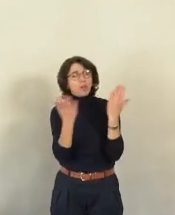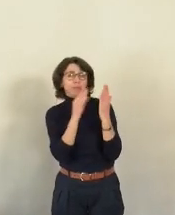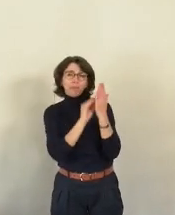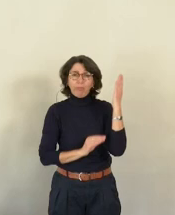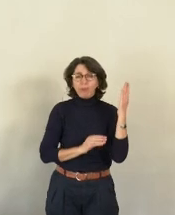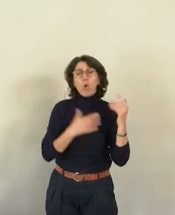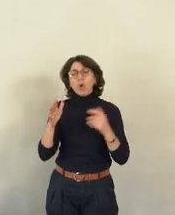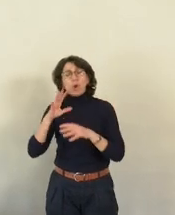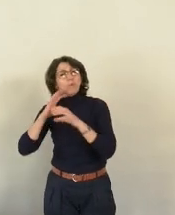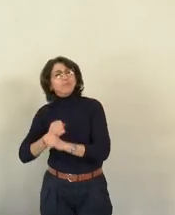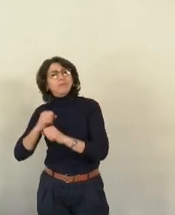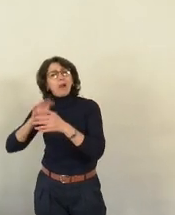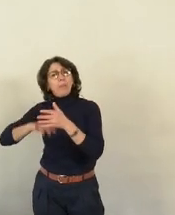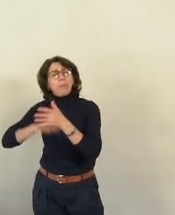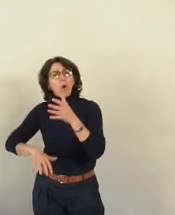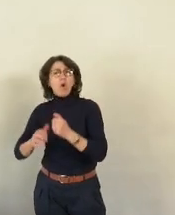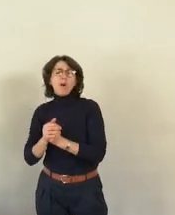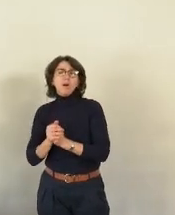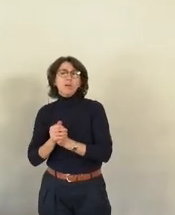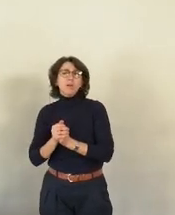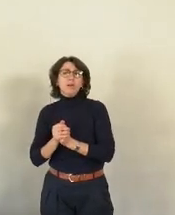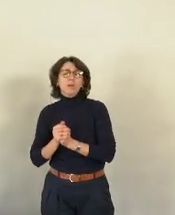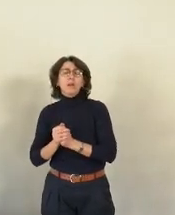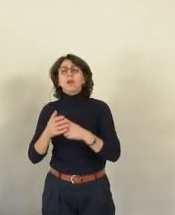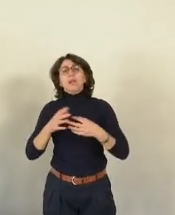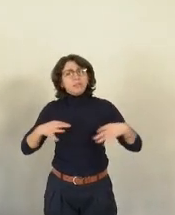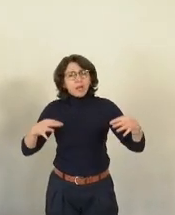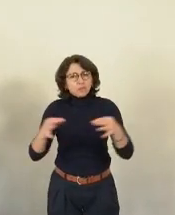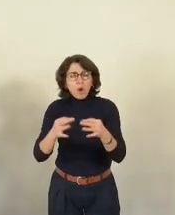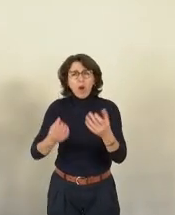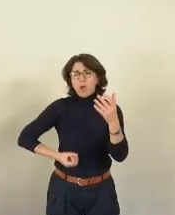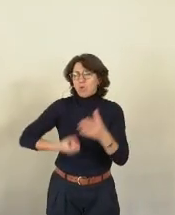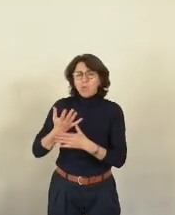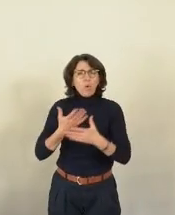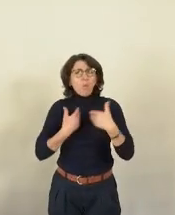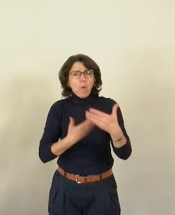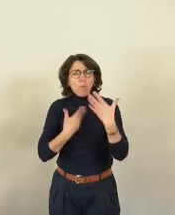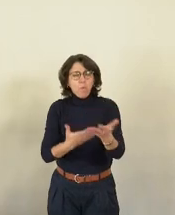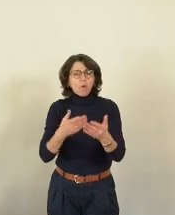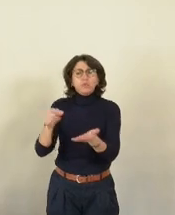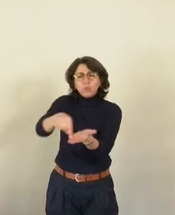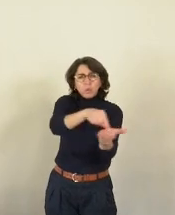attendre le Parlement et sans attendre le Parlement les territoires innovent en lançant des initiatives